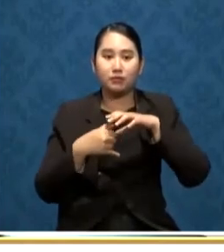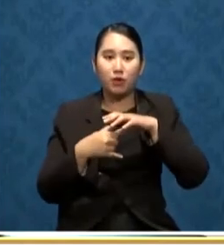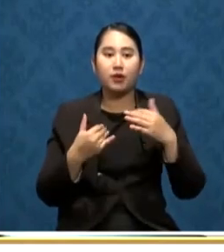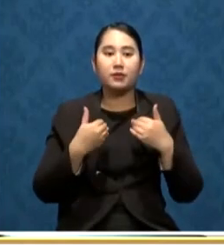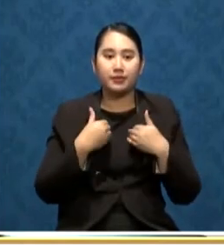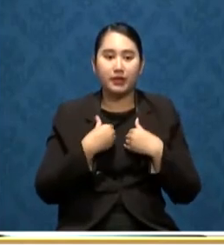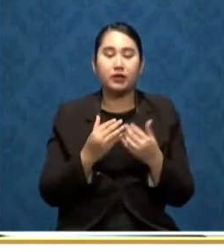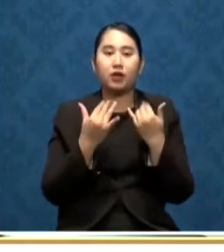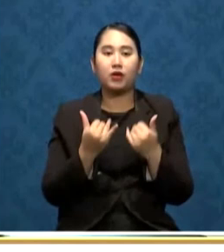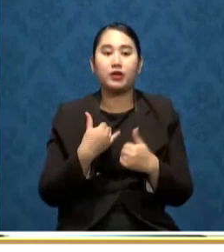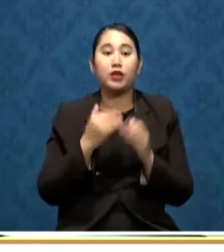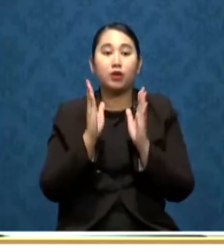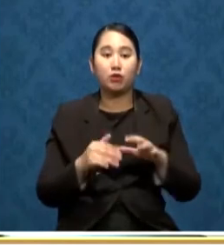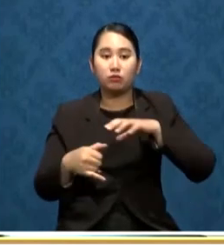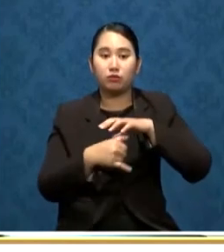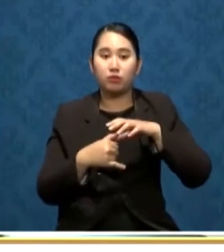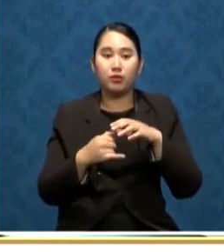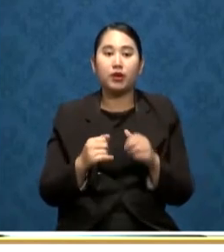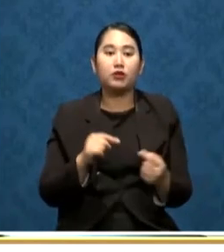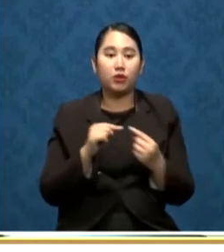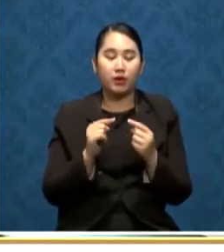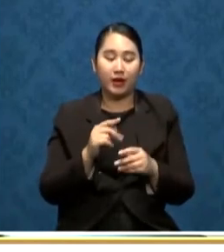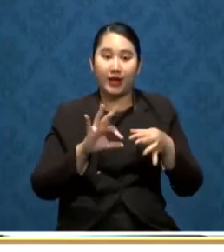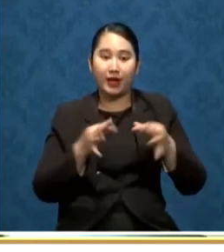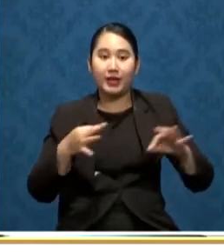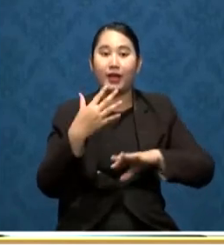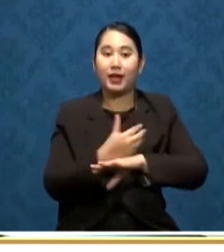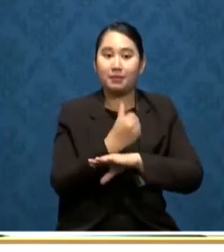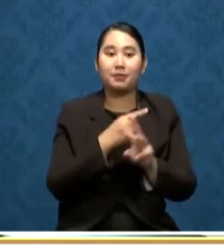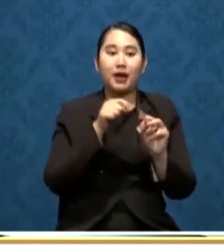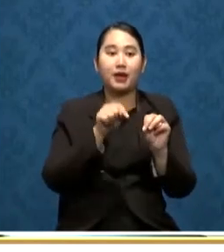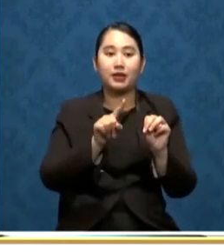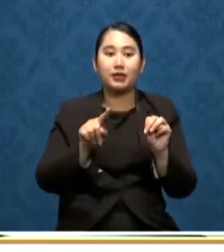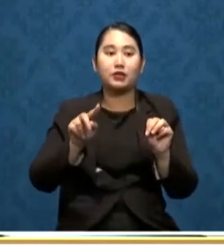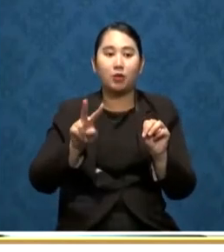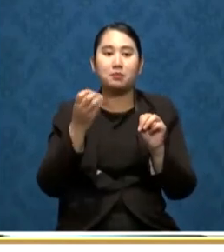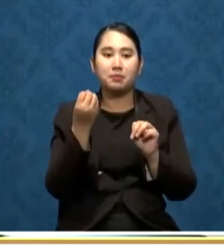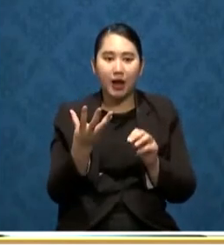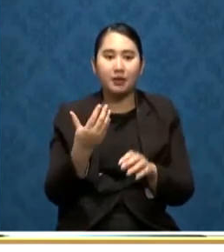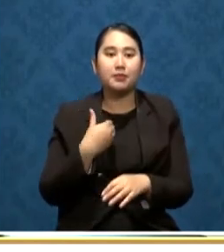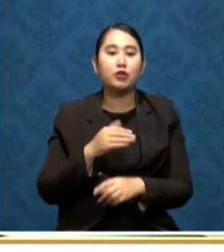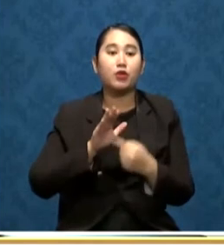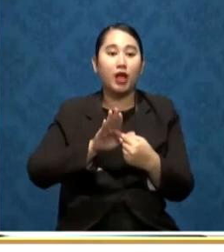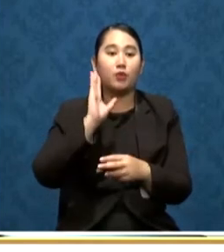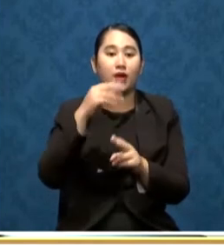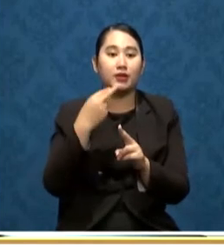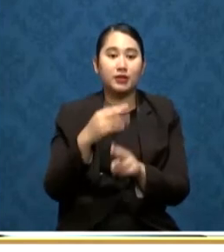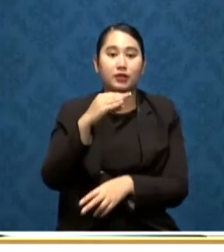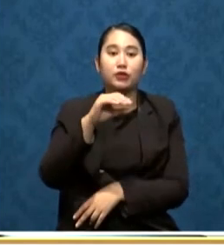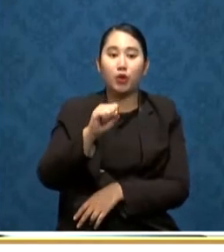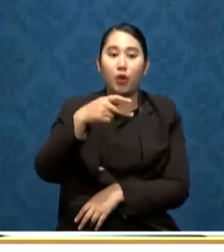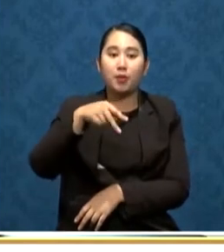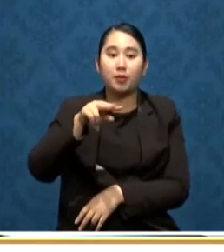ซึ่งในขณะนี้มีผู้ถูกคุมขังในคดีทางการเมืองและคดี 112อยู่หลายคดีครับอย่างเช่นคุณโสภณคุณเวหาคุณ